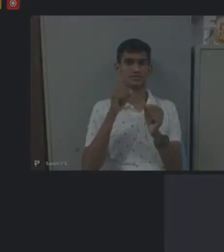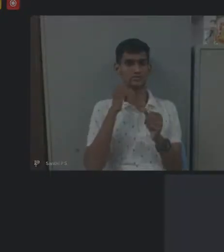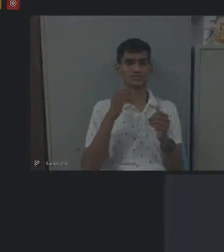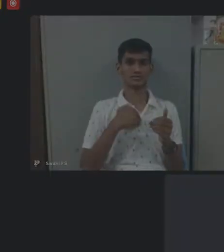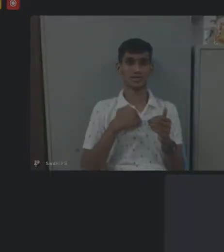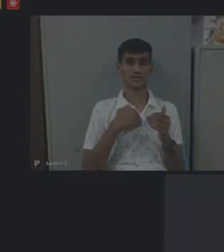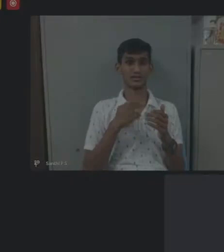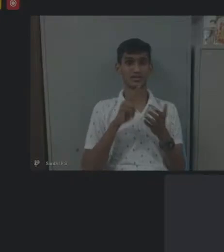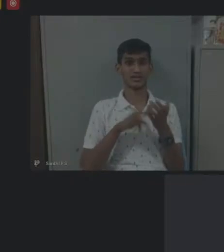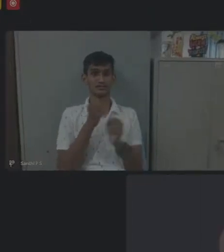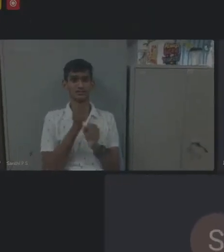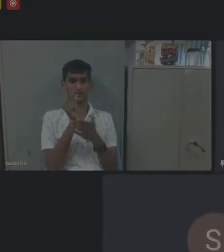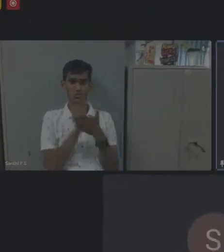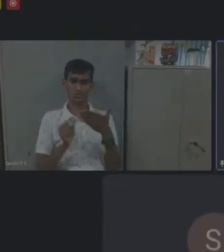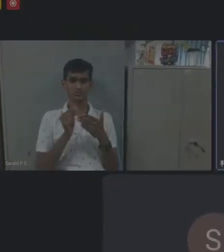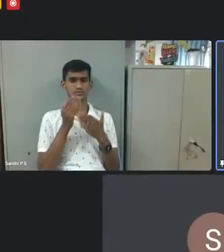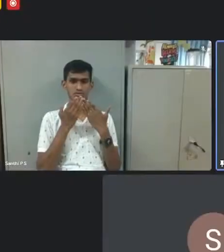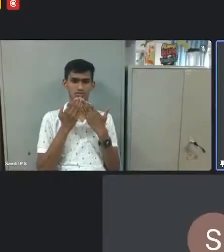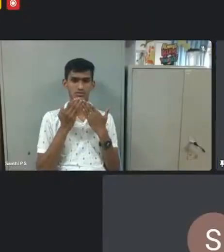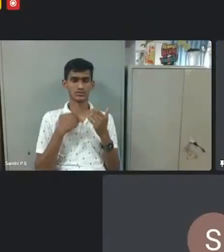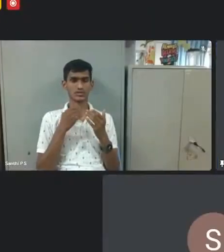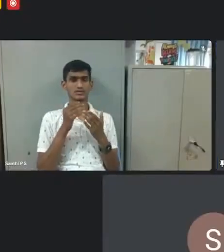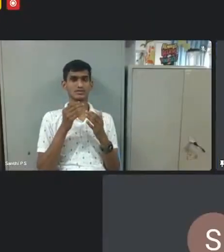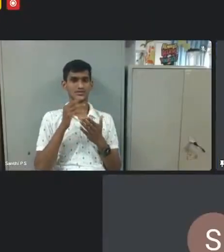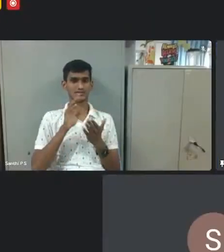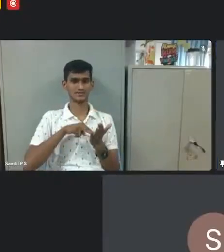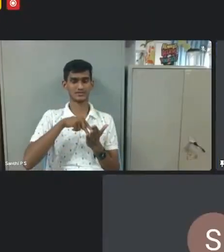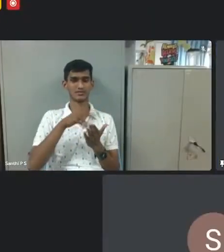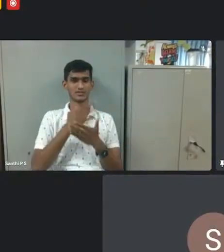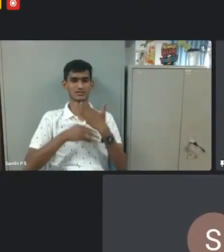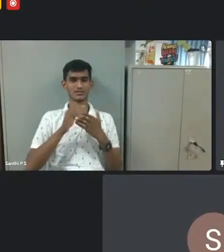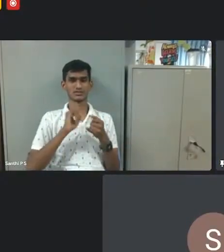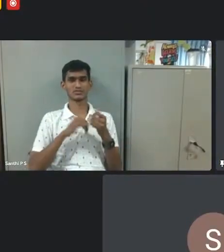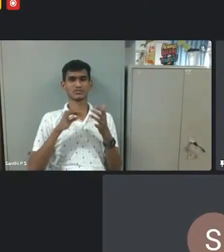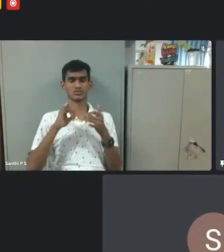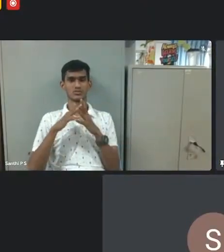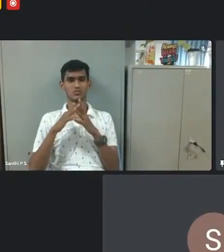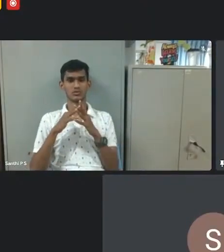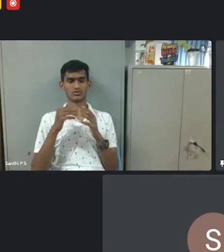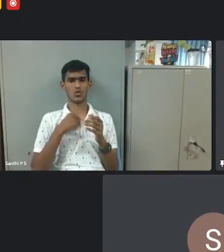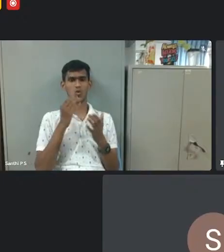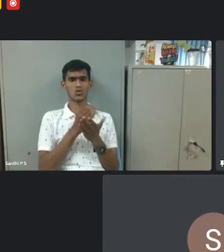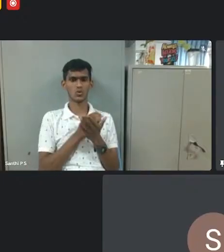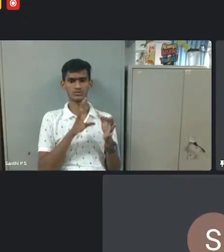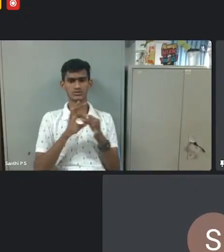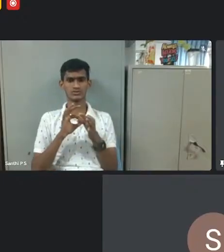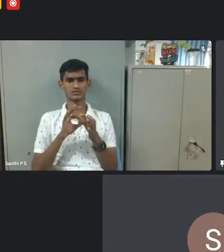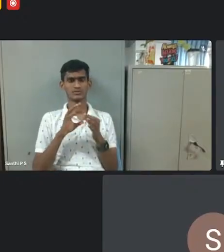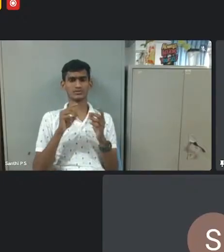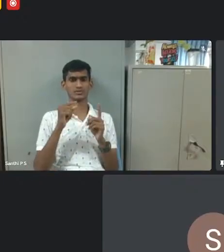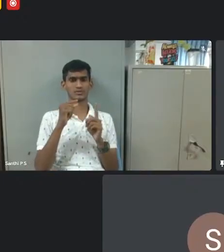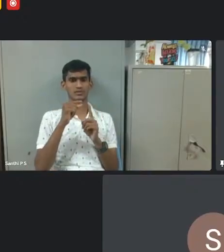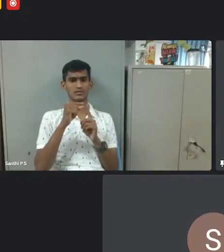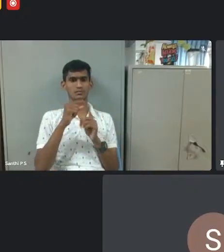പഠിക്കുന്നത്. ഡിസബിലിറ്റി സോഷ്യൽ വർക്കർ ആയിട്ട് കോഴ്സിലാണ് ഇപ്പൊ പഠിക്കുന്നത്. അപ്പം എനിക്ക് ചോദിക്കാനുള്ളത്, ഞങ്ങളുടെ കോഴ്സിന്റെ ഭാഗമായിട്ട് ഞങ്ങൾ PHSC